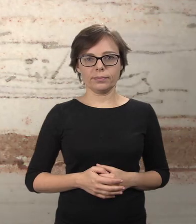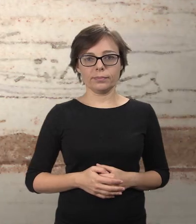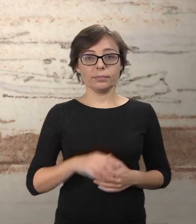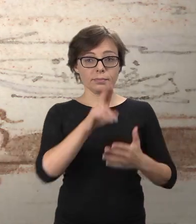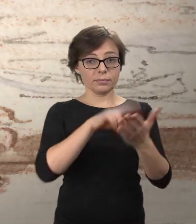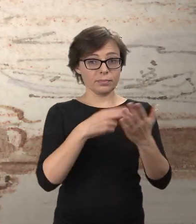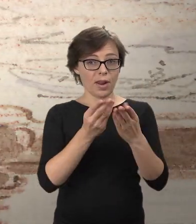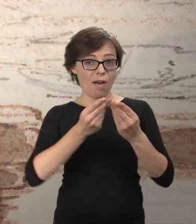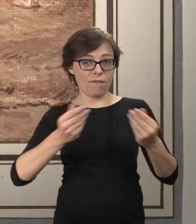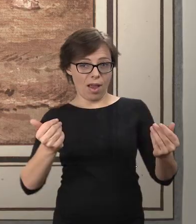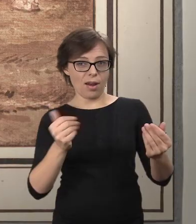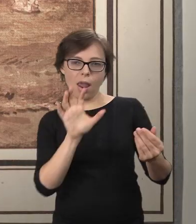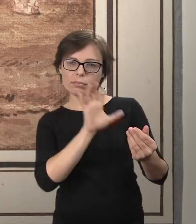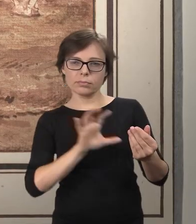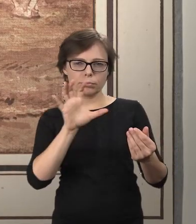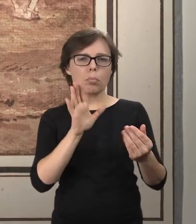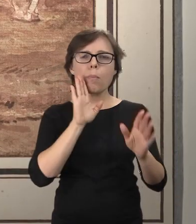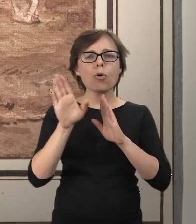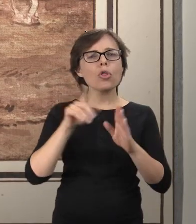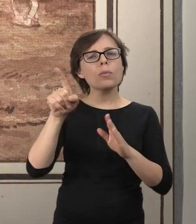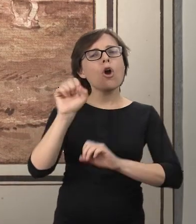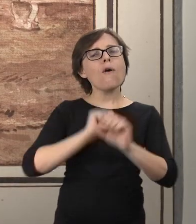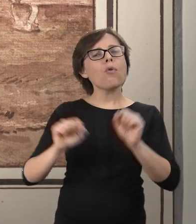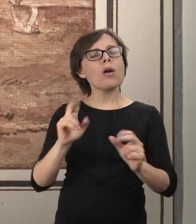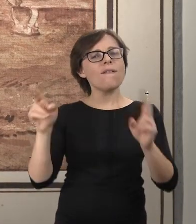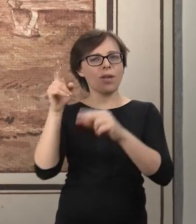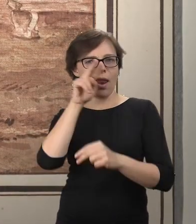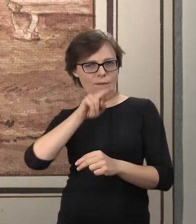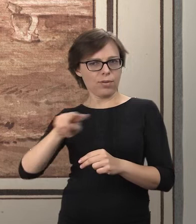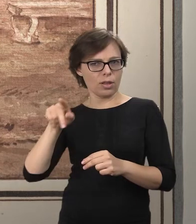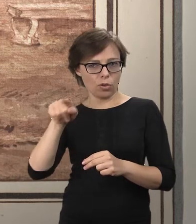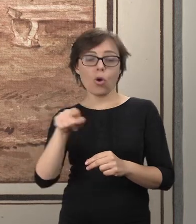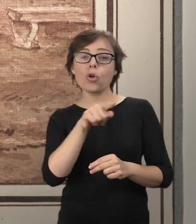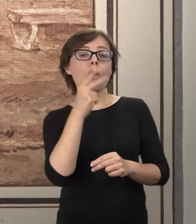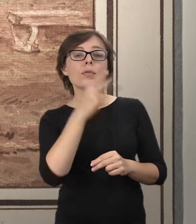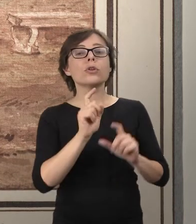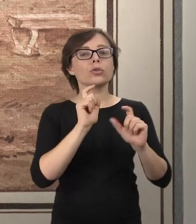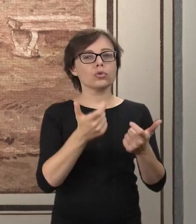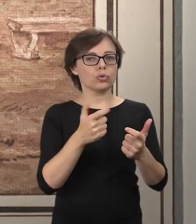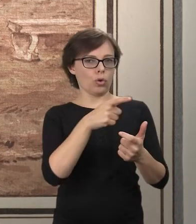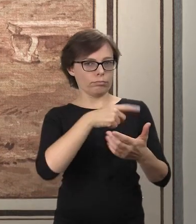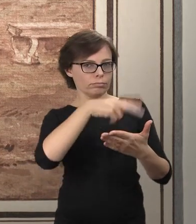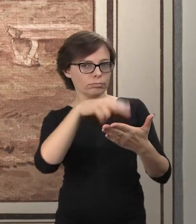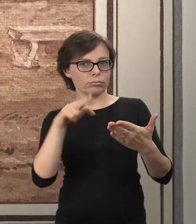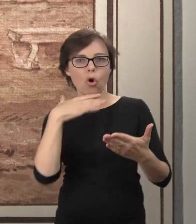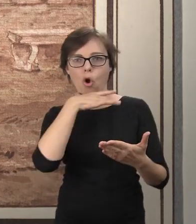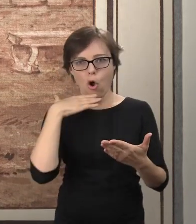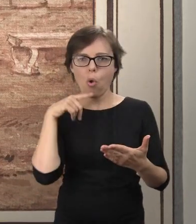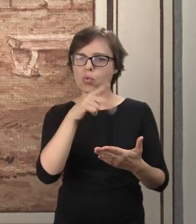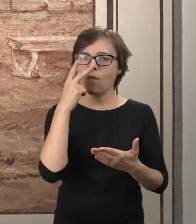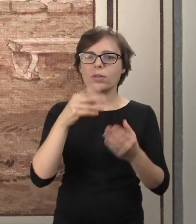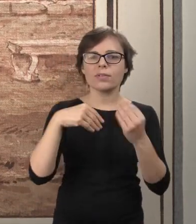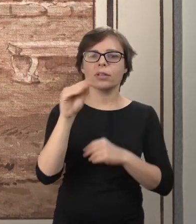Jak patrzymy na akwarelę, taką jak ta, jak widok Willi Włoskiej, to widzimy plamę barwną, tutaj w tonacji z